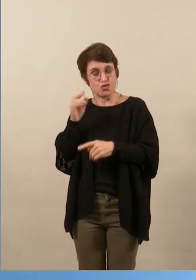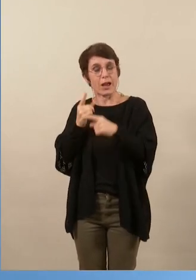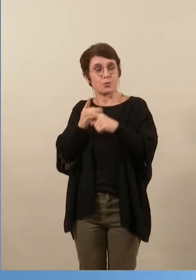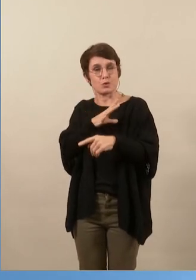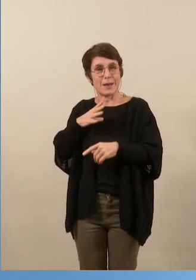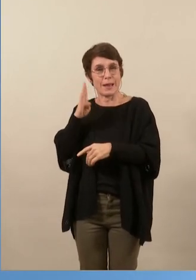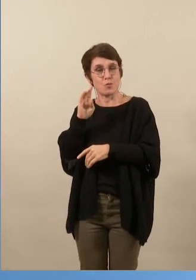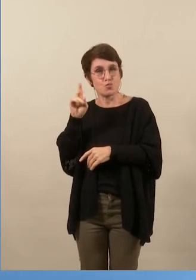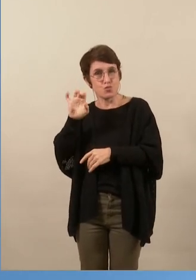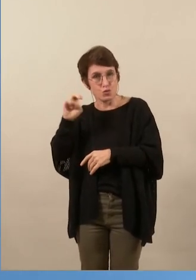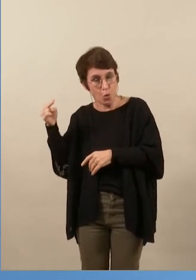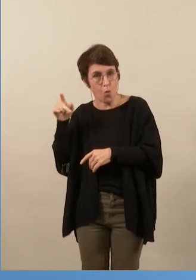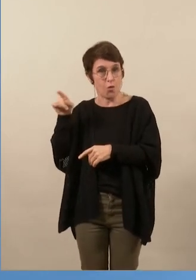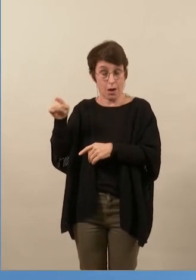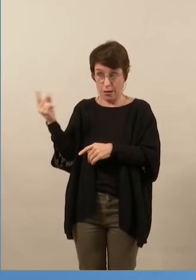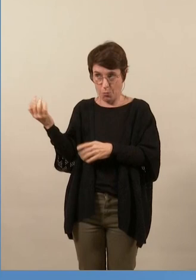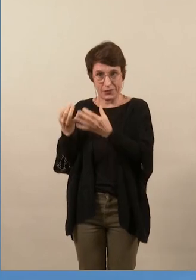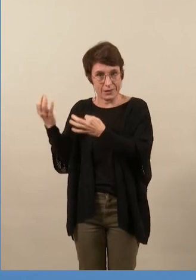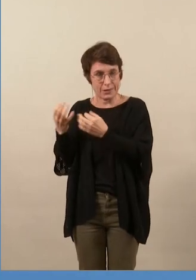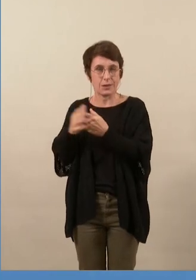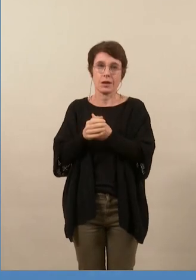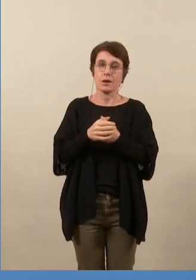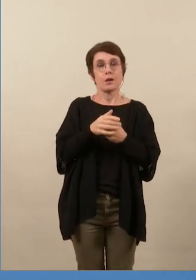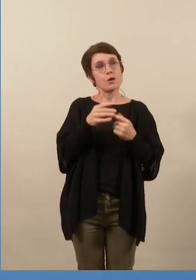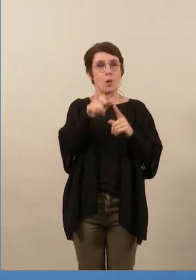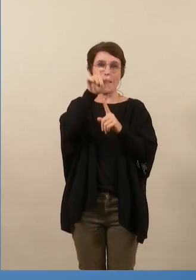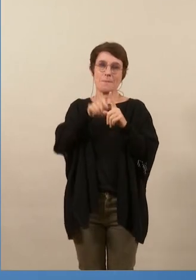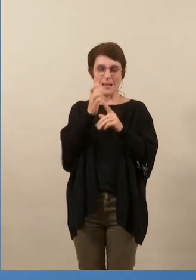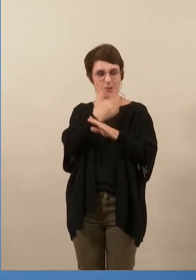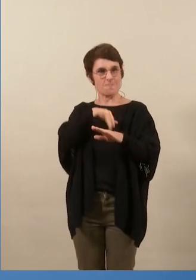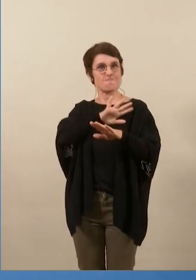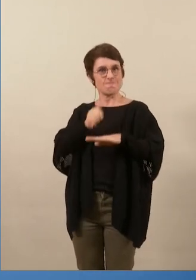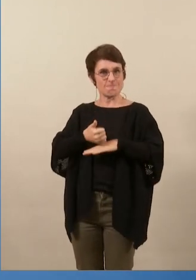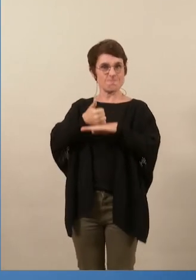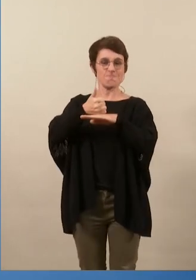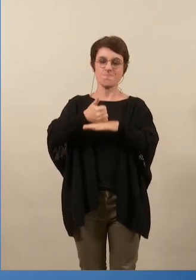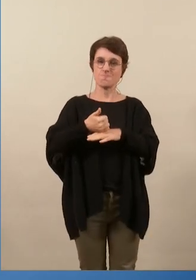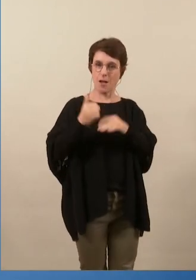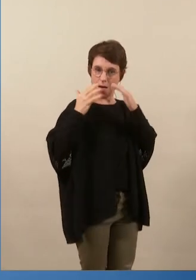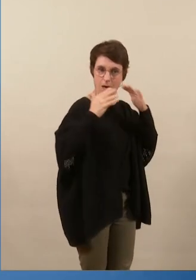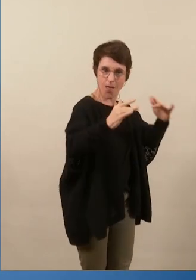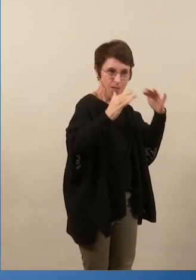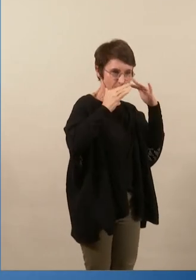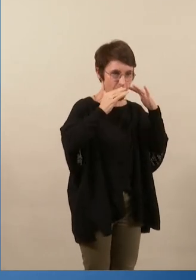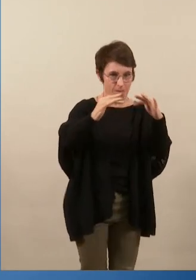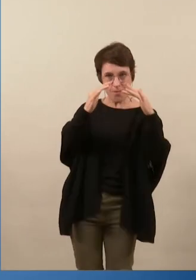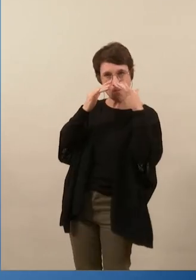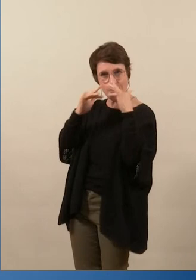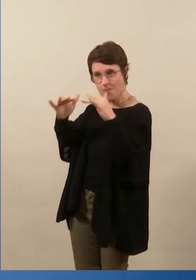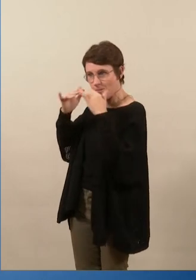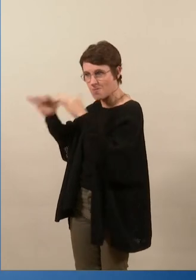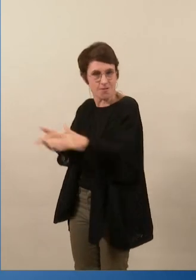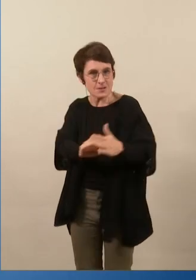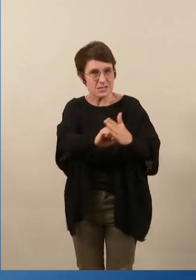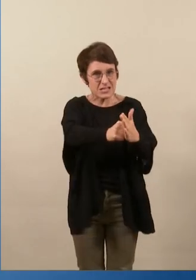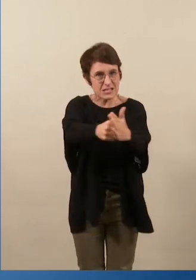surpuissance un peu surjoué de sa distanciation pour tenir la main de faer avec une Camaria très